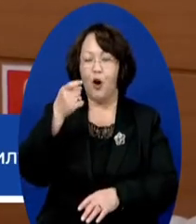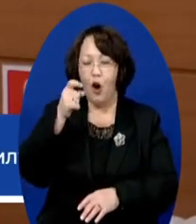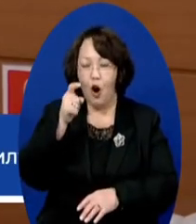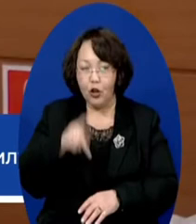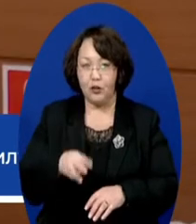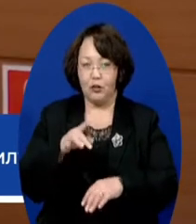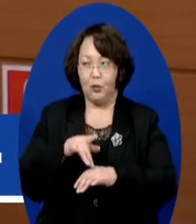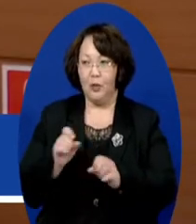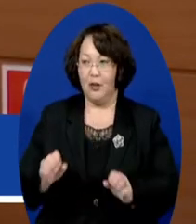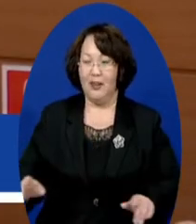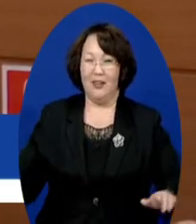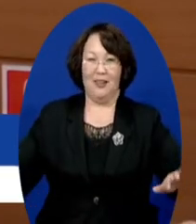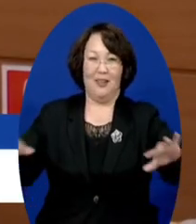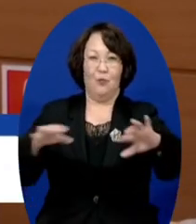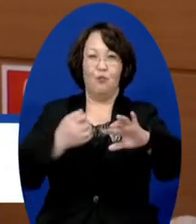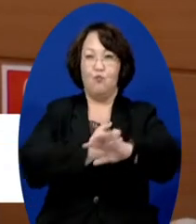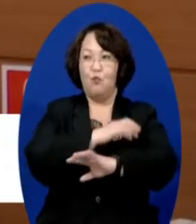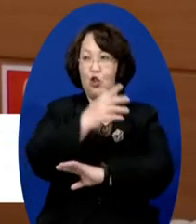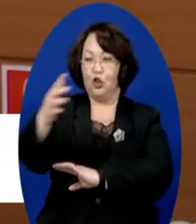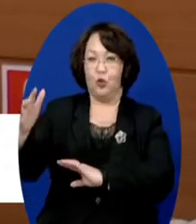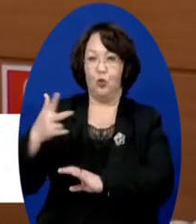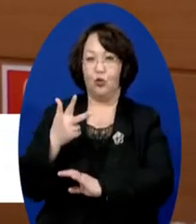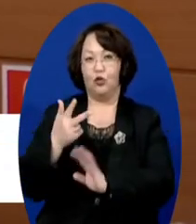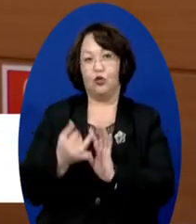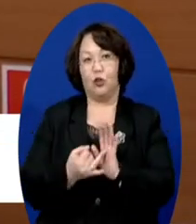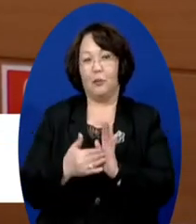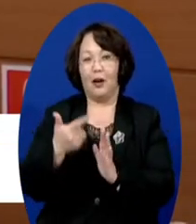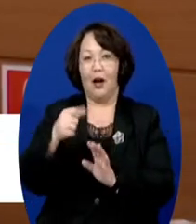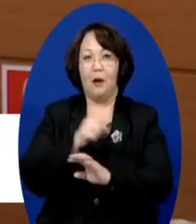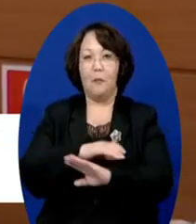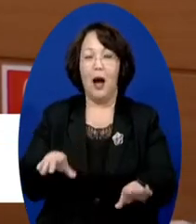буюу одоо нийт газар нутгийн